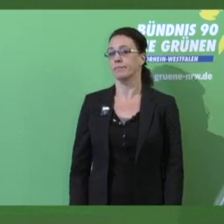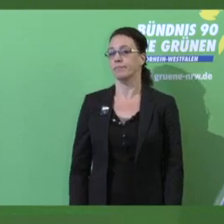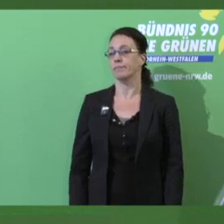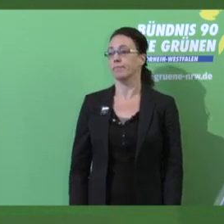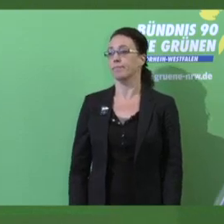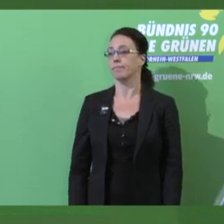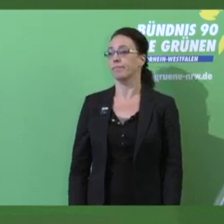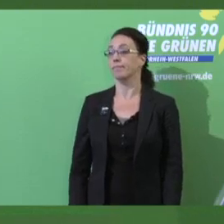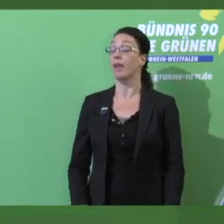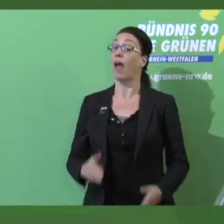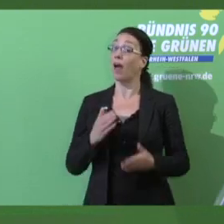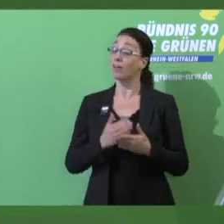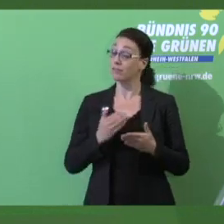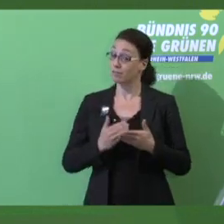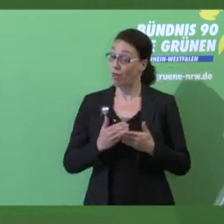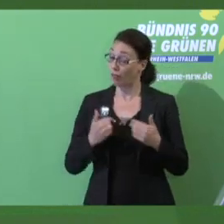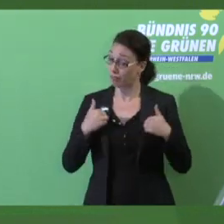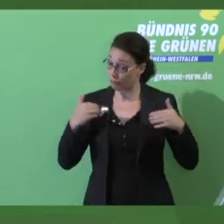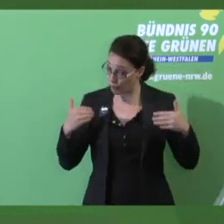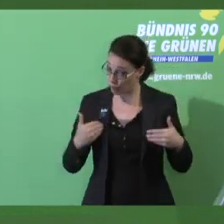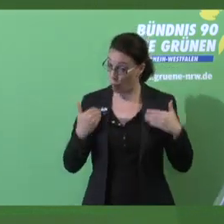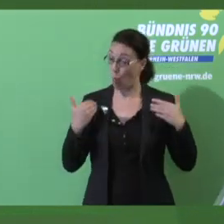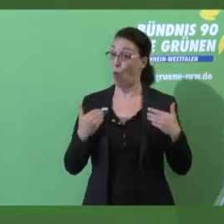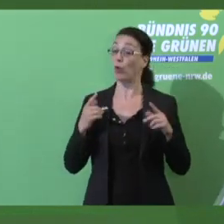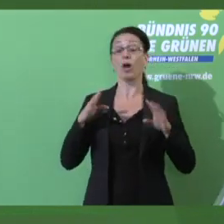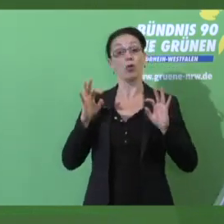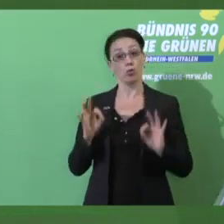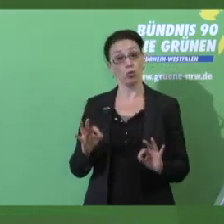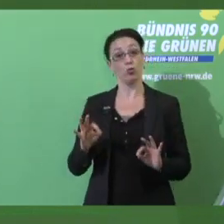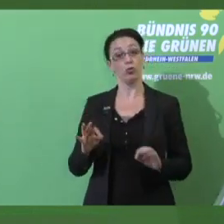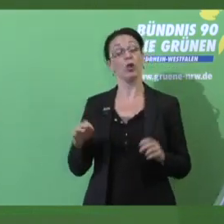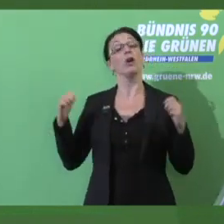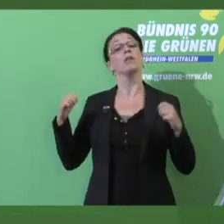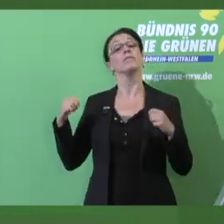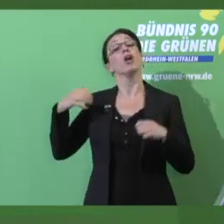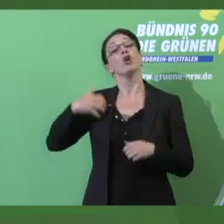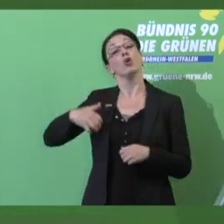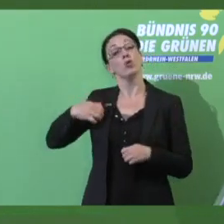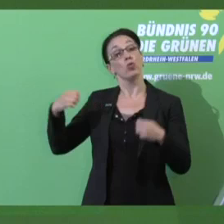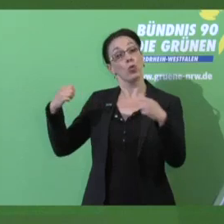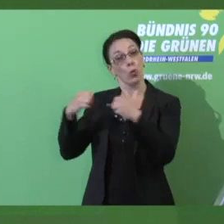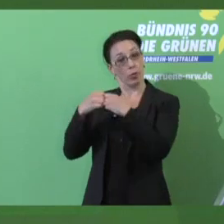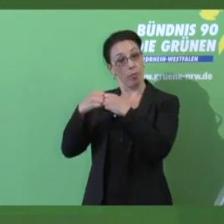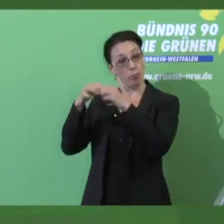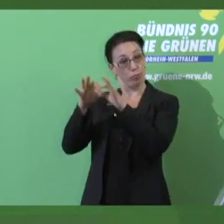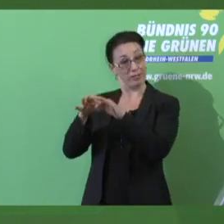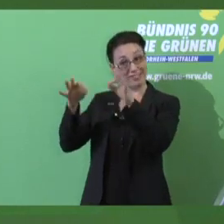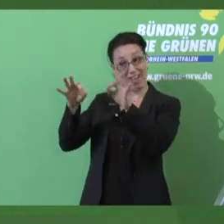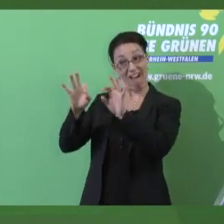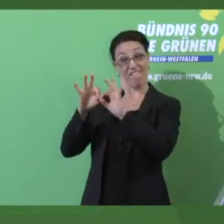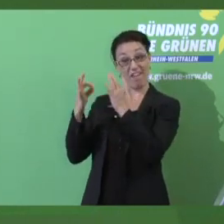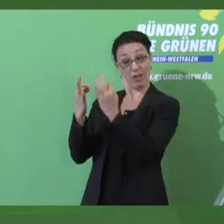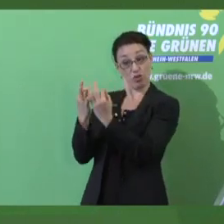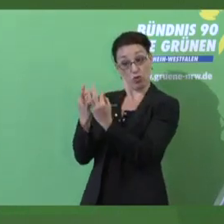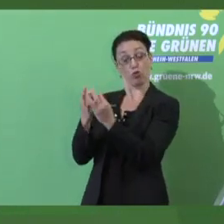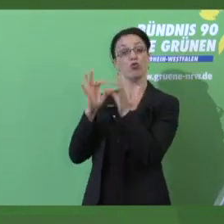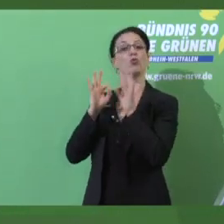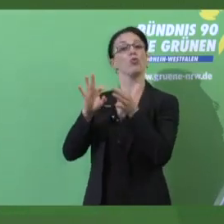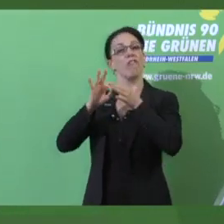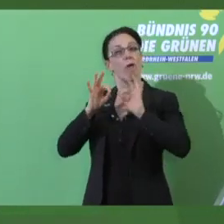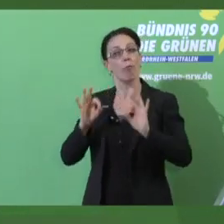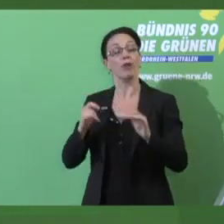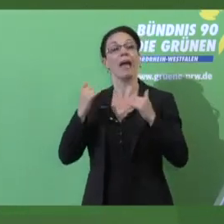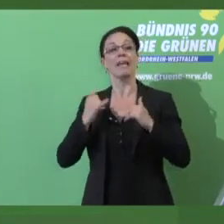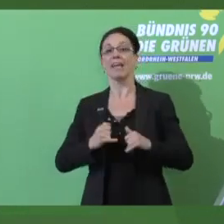Und da ist es erfreulich und gut, dass auch die Grüne Bundestagsfraktion entsprechend die Dinge formuliert hat und jetzt auch mit einem Antrag